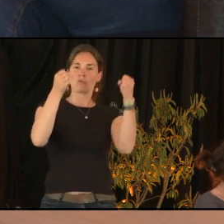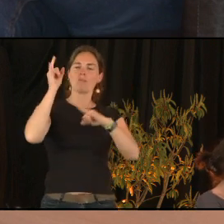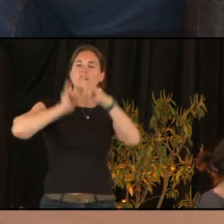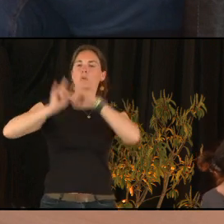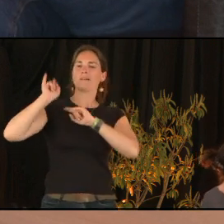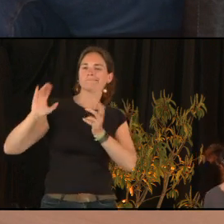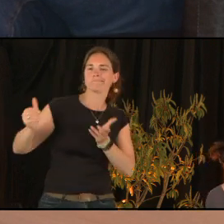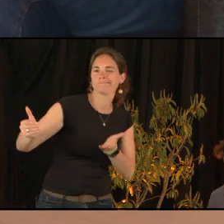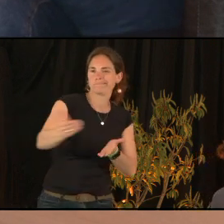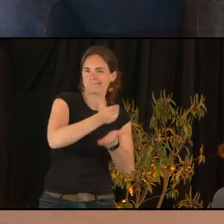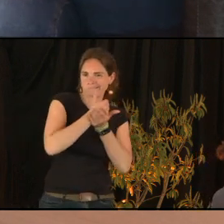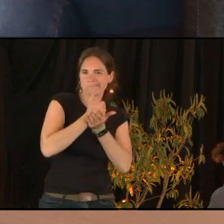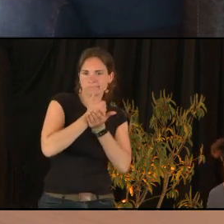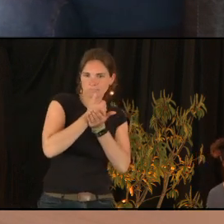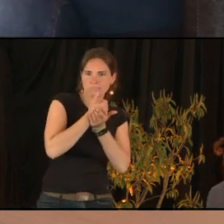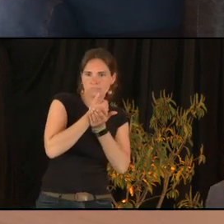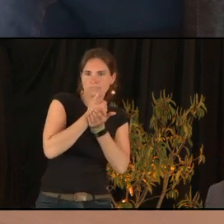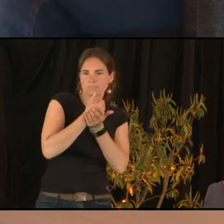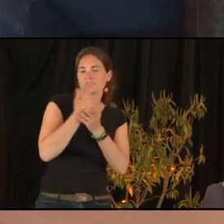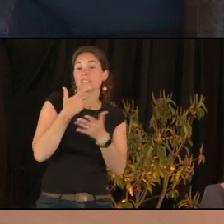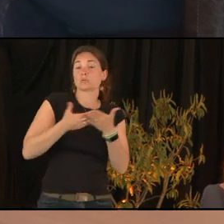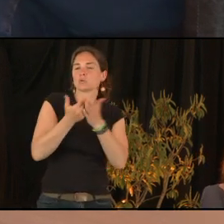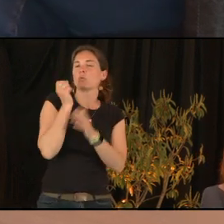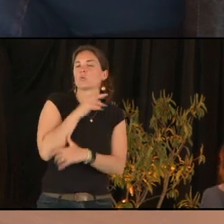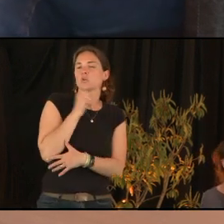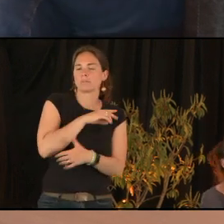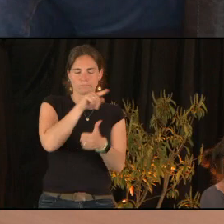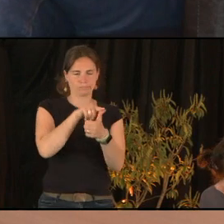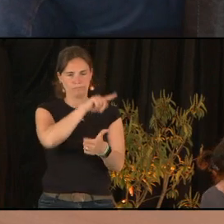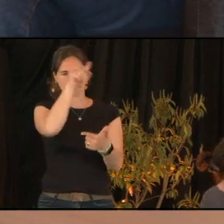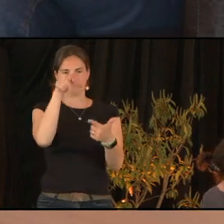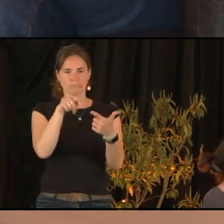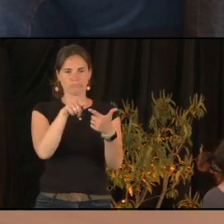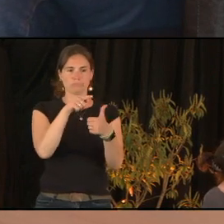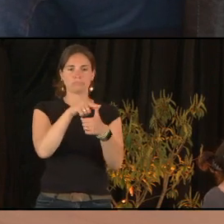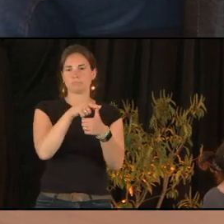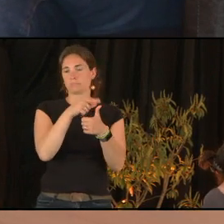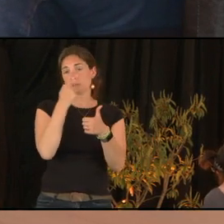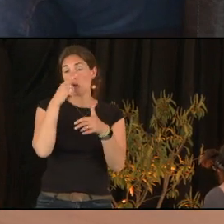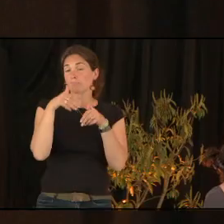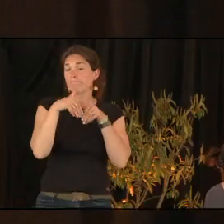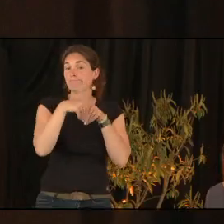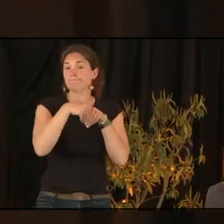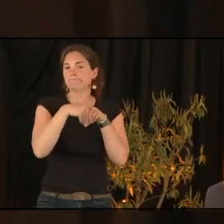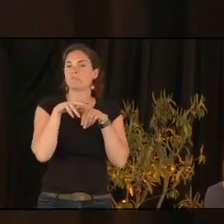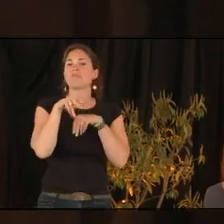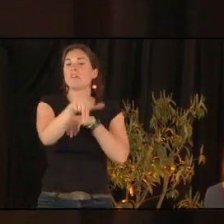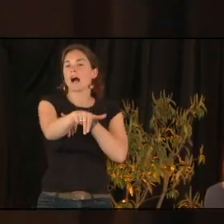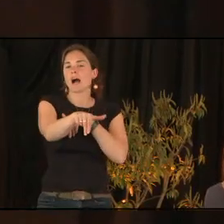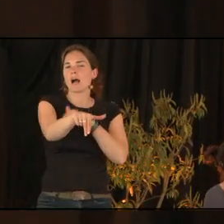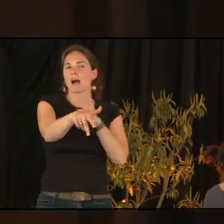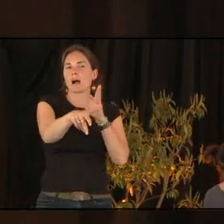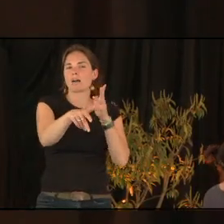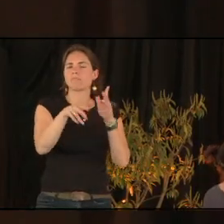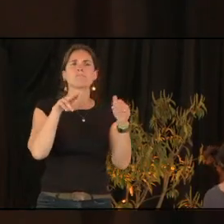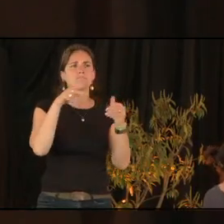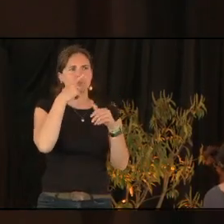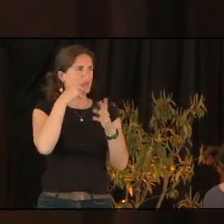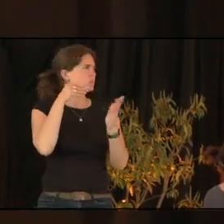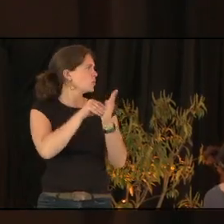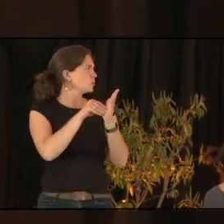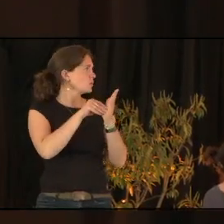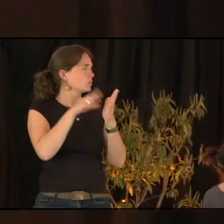on peut l'appeler comme ça, hein, de situations d'urgence, dans un futur proche, puisqu'on parle d'organiser les Jeux Olympiques au